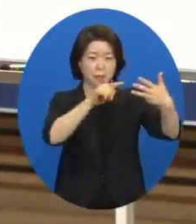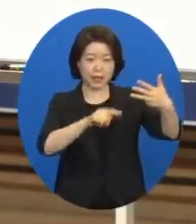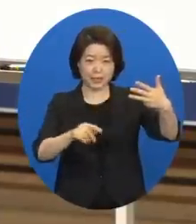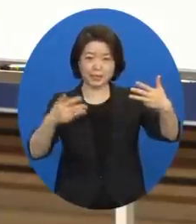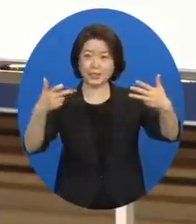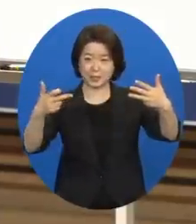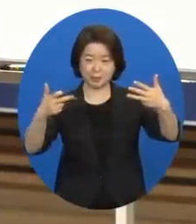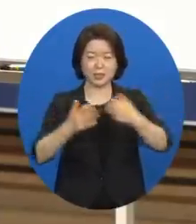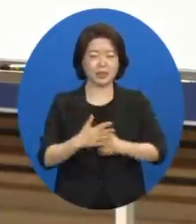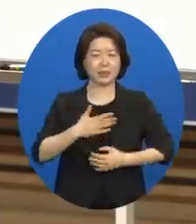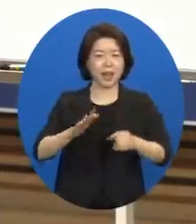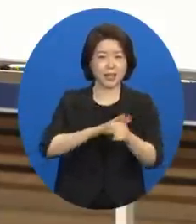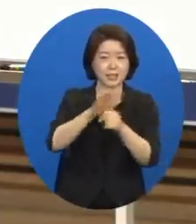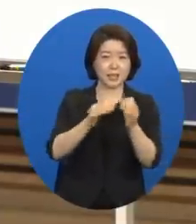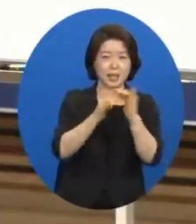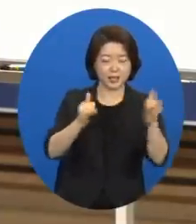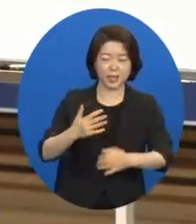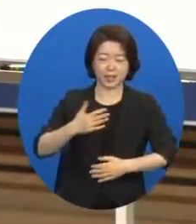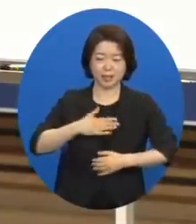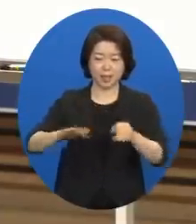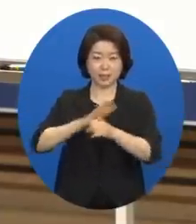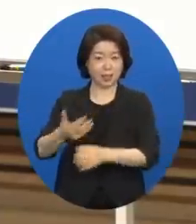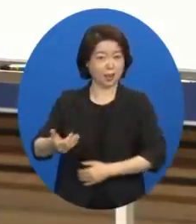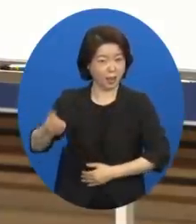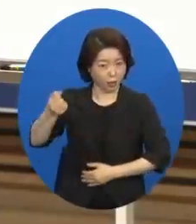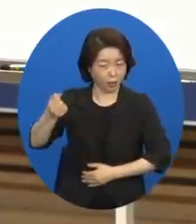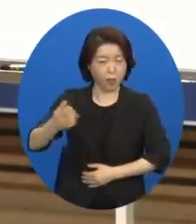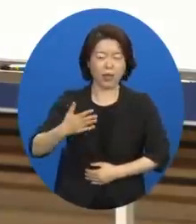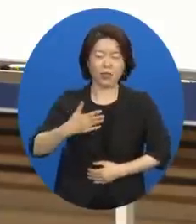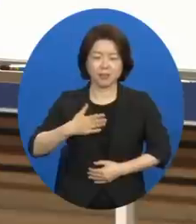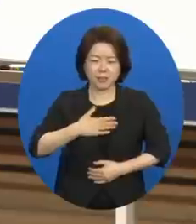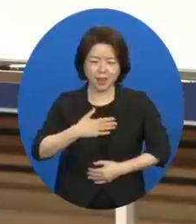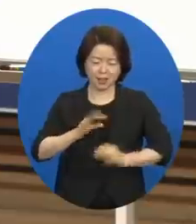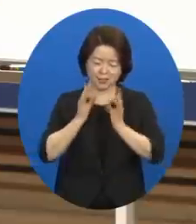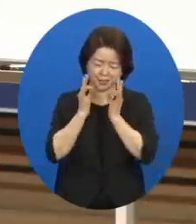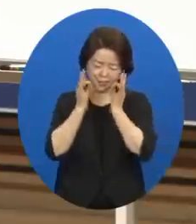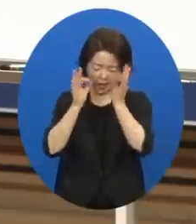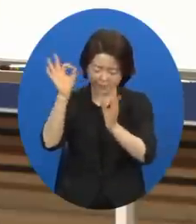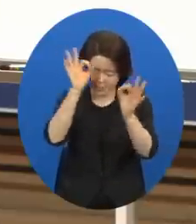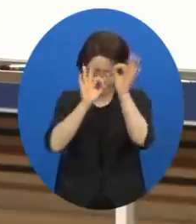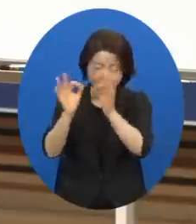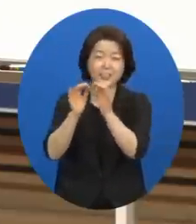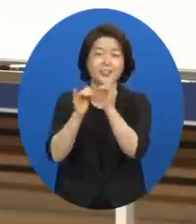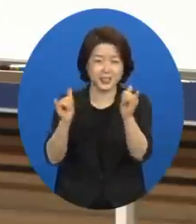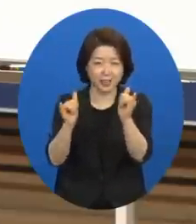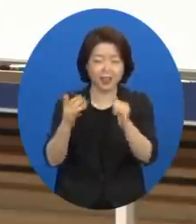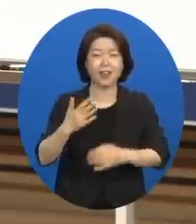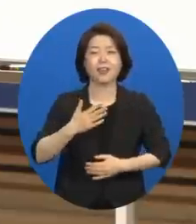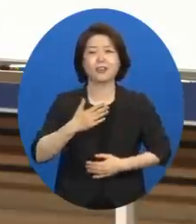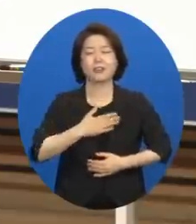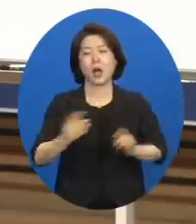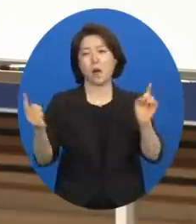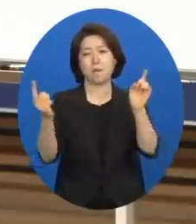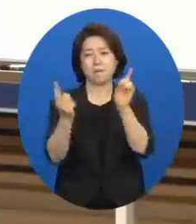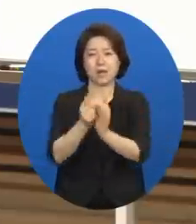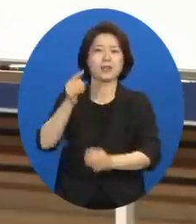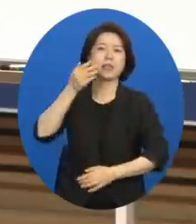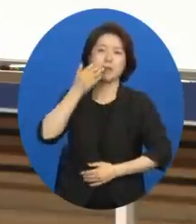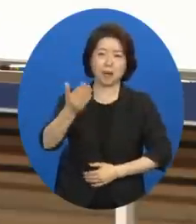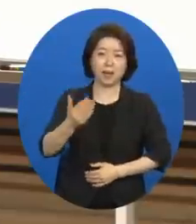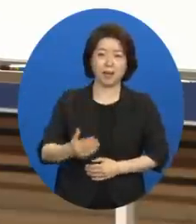나를 사랑하는 자들이 나의 사랑을 입으며 나를 간절히 찾는 자가 나를 만날